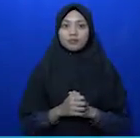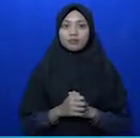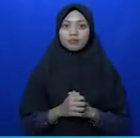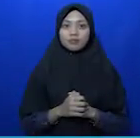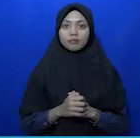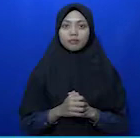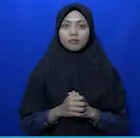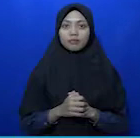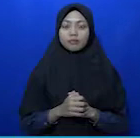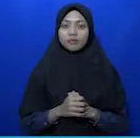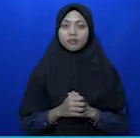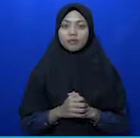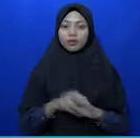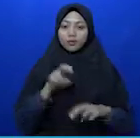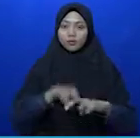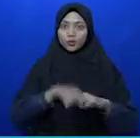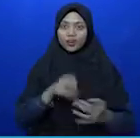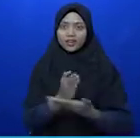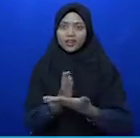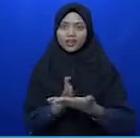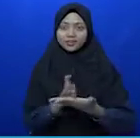Di tengah, Pak. Ya.